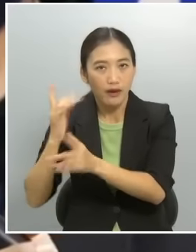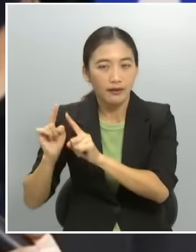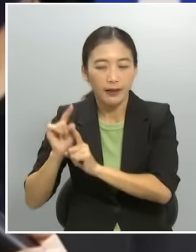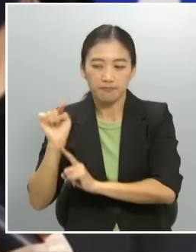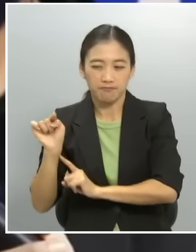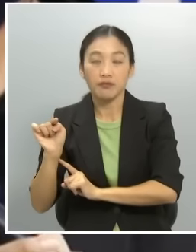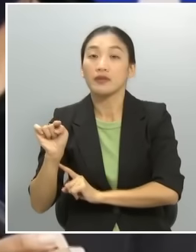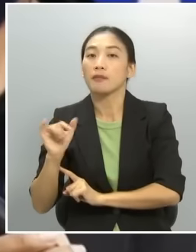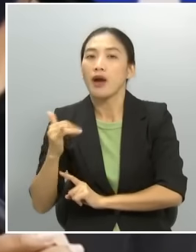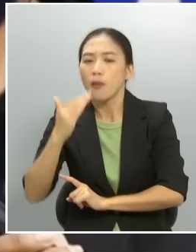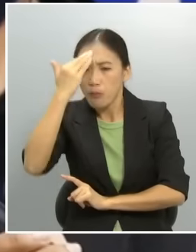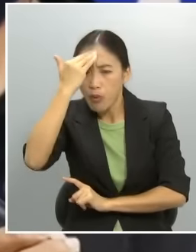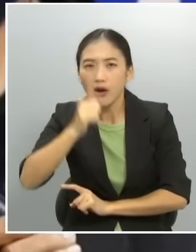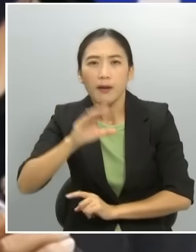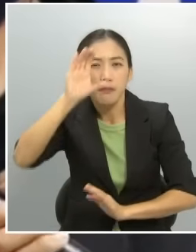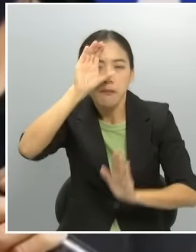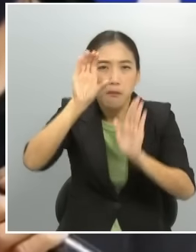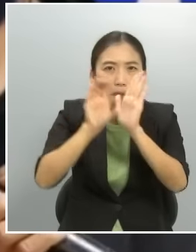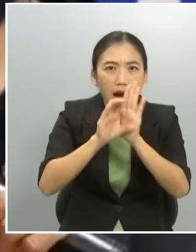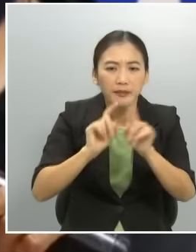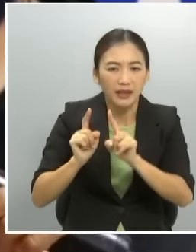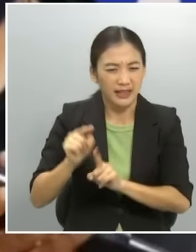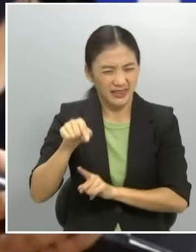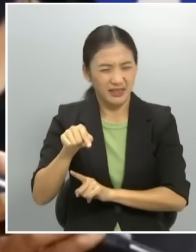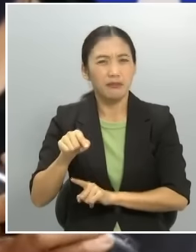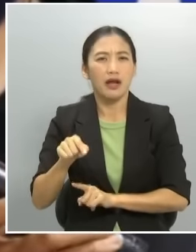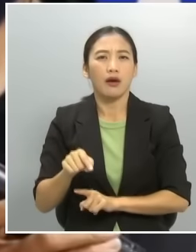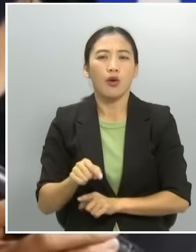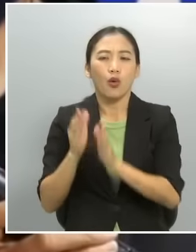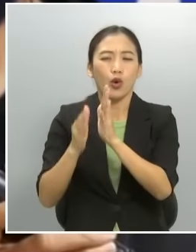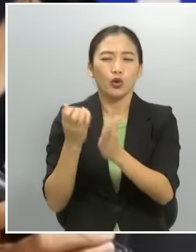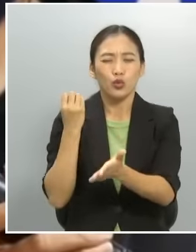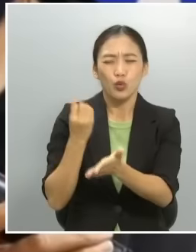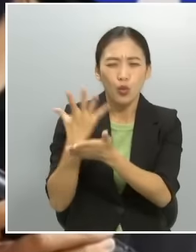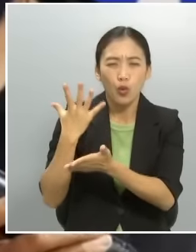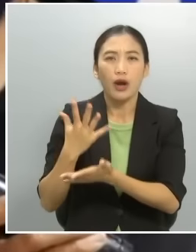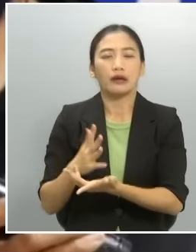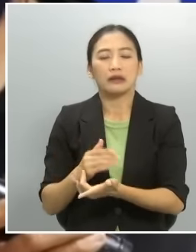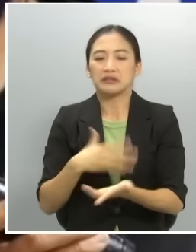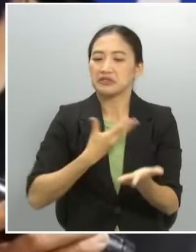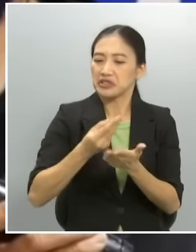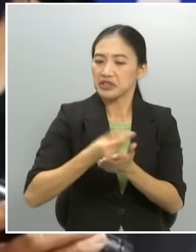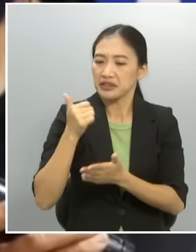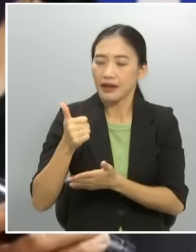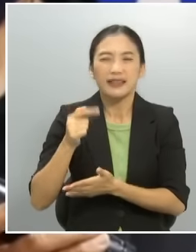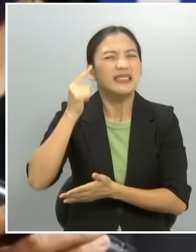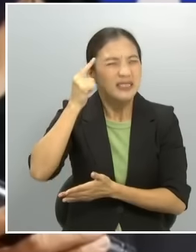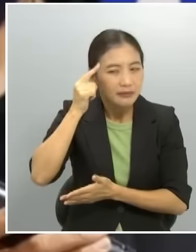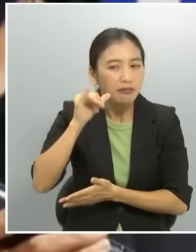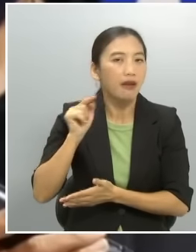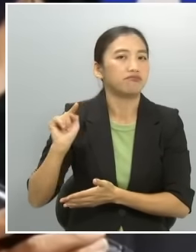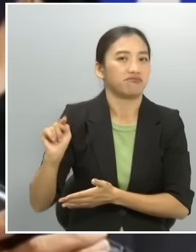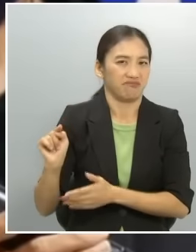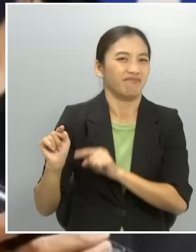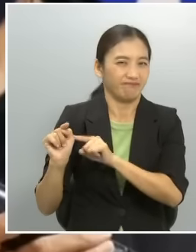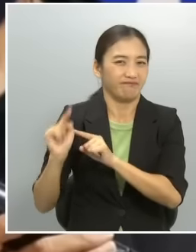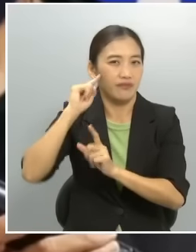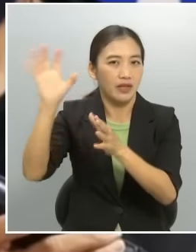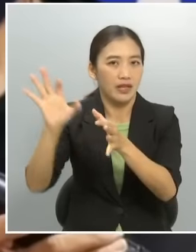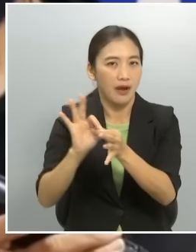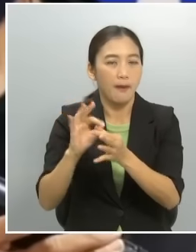คนเพียงไม่กี่กลุ่มนะครับที่สามารถมีกำลังทรัพย์ในการซื้อหาได้และที่ต้องเรียกว่าจอมโจรรูแปลงเพราะเขาวางแผนซับซ้อ